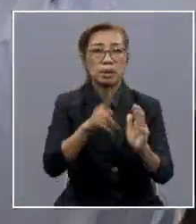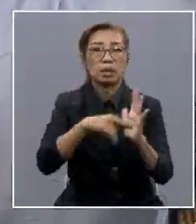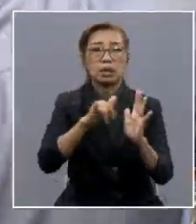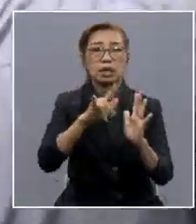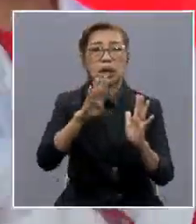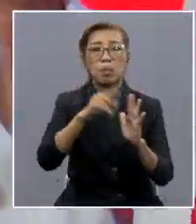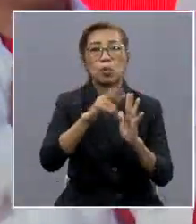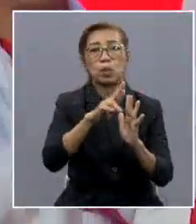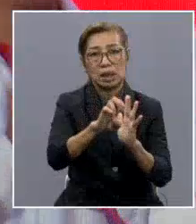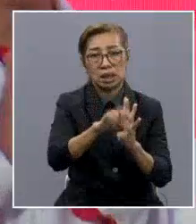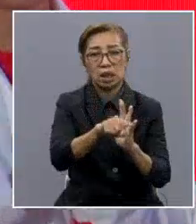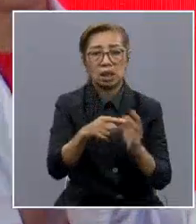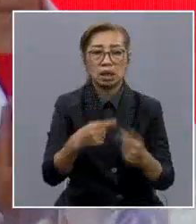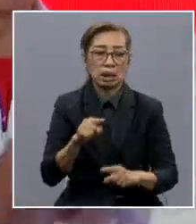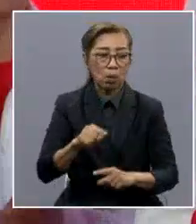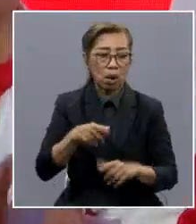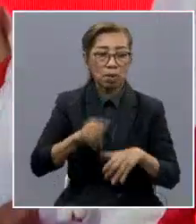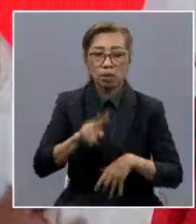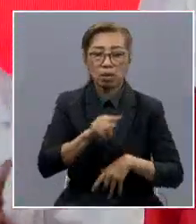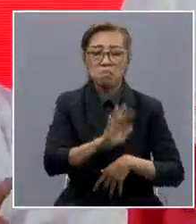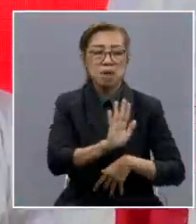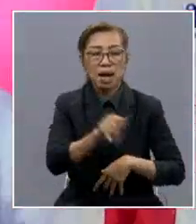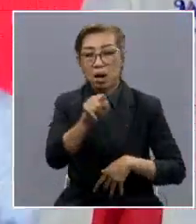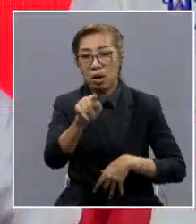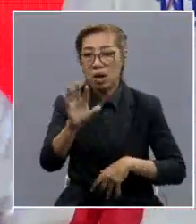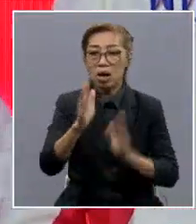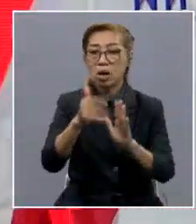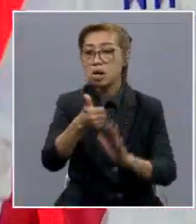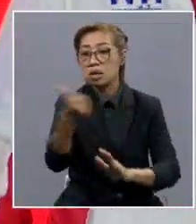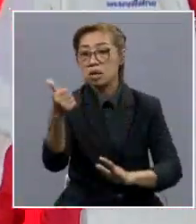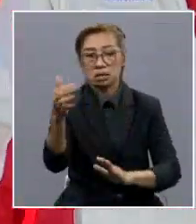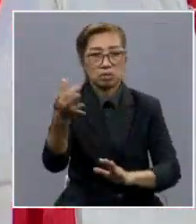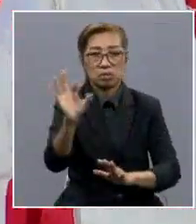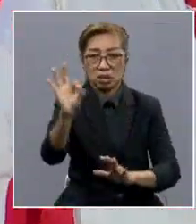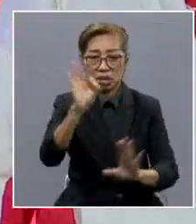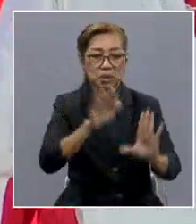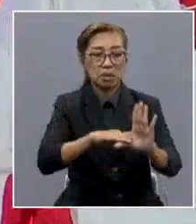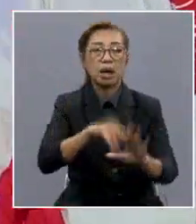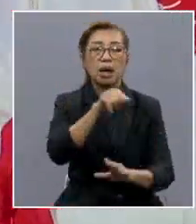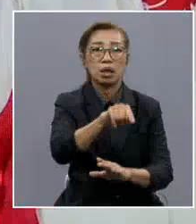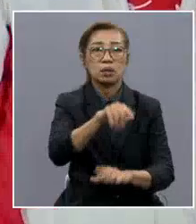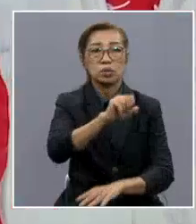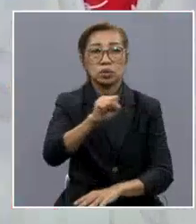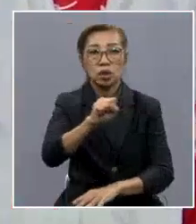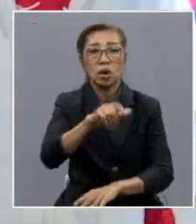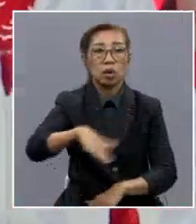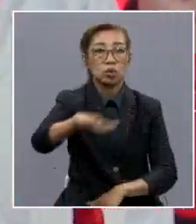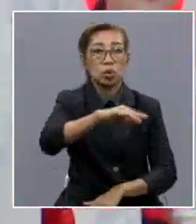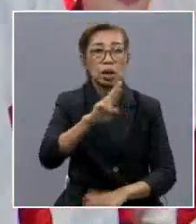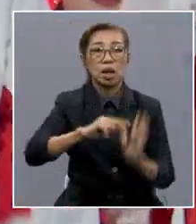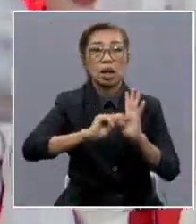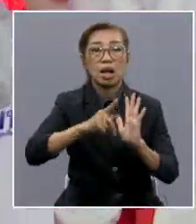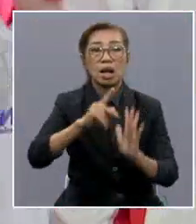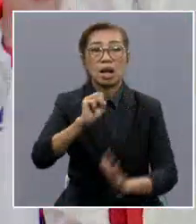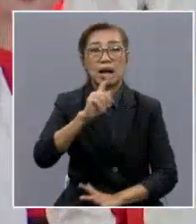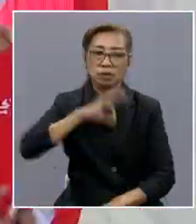าจะให้อดีตสสปทุมธานีคนนึงมาลงสมัครในโซนรังสิตเรื่องนี้ก็เลยไม่พอใจเฮียเน่งอ่ะคุณผู้ชมคะแกก็เลยย้าย